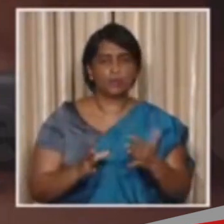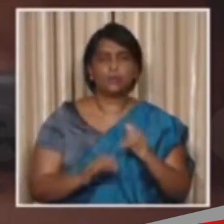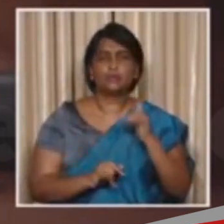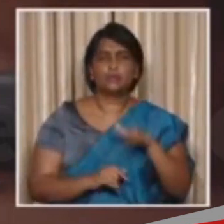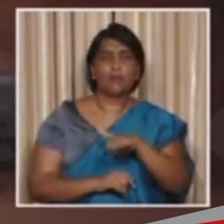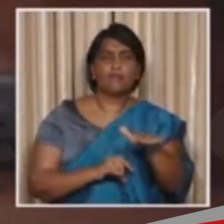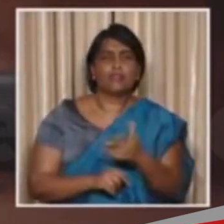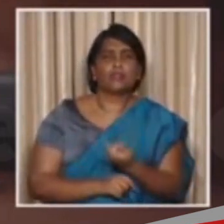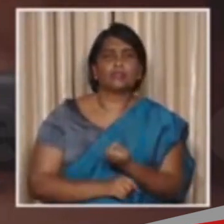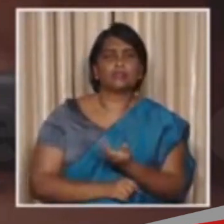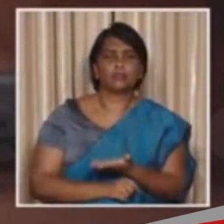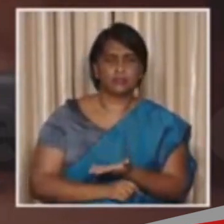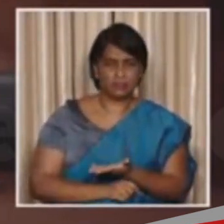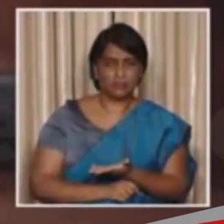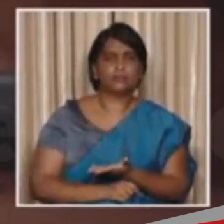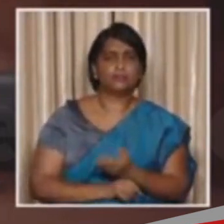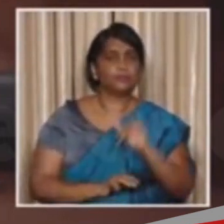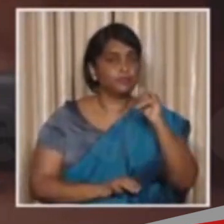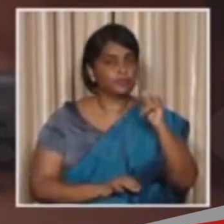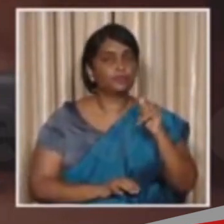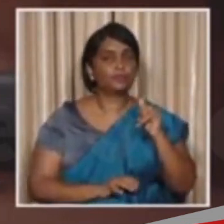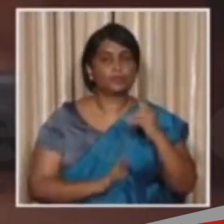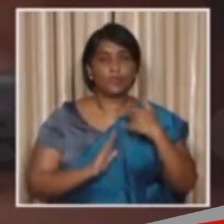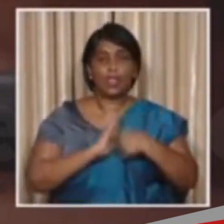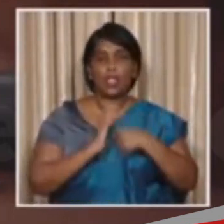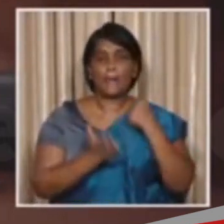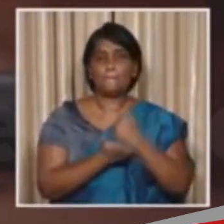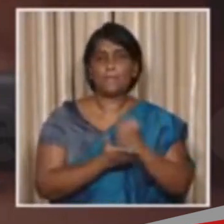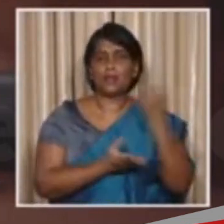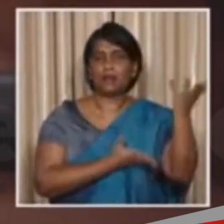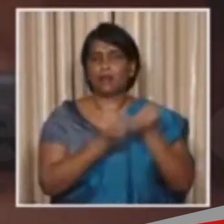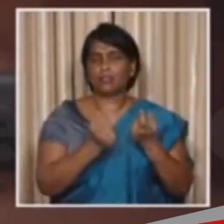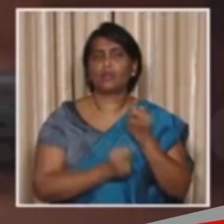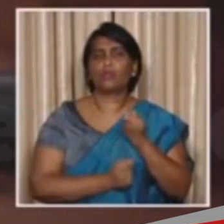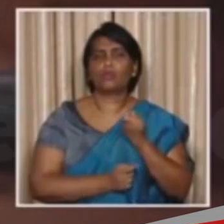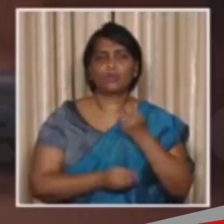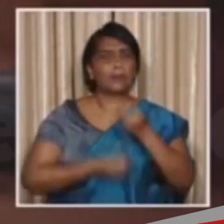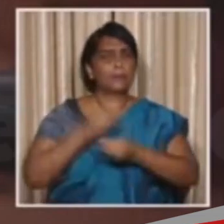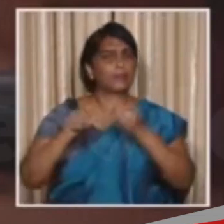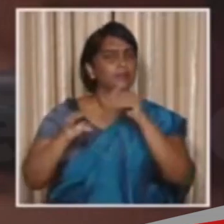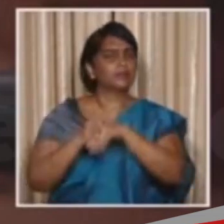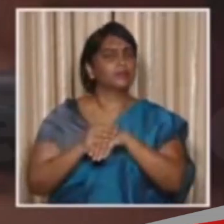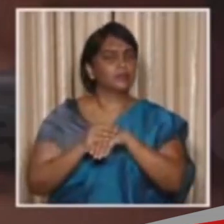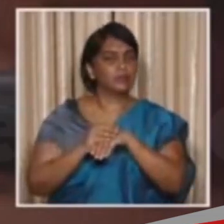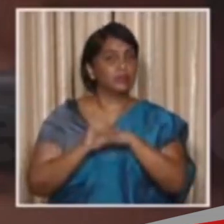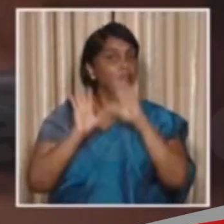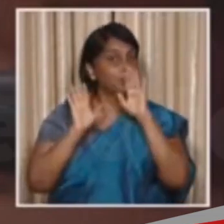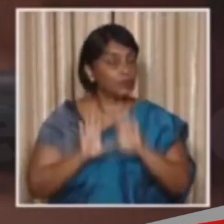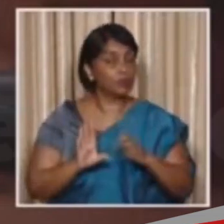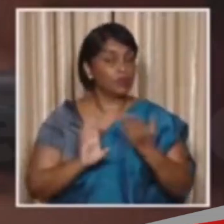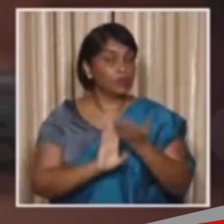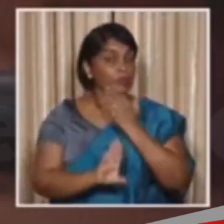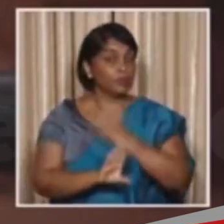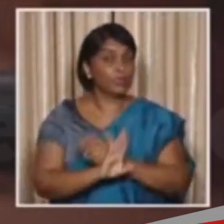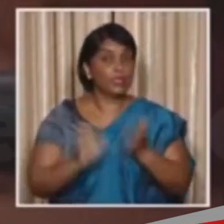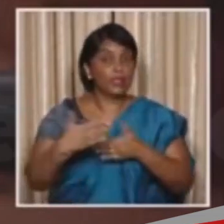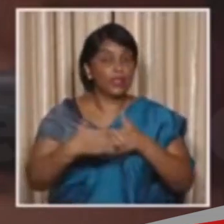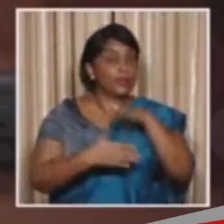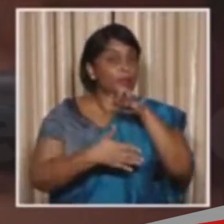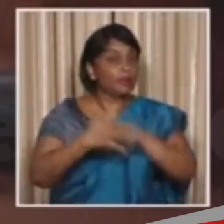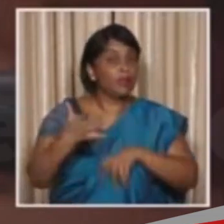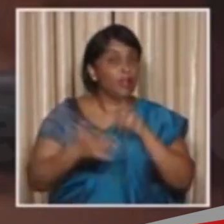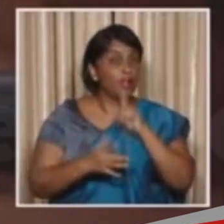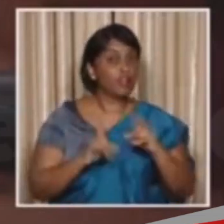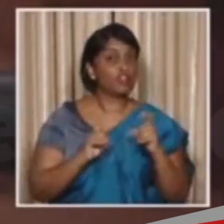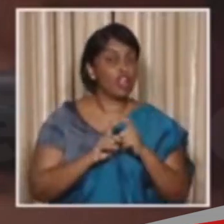ඉඩමේ වටිනාකම. සමහරව ලංකා බැංකුවලින් ගත්ත මුදල් මේ ආයෝජන කළ තිබෙනවා. හැබැයි පූර්ව කැබිනට් පත්‍රිකාව කියන්නේ මොකද්ද?